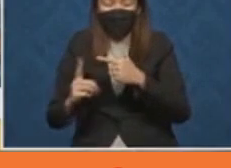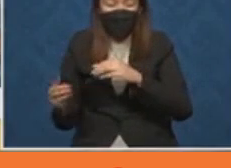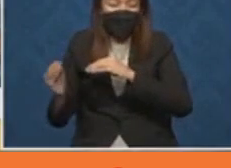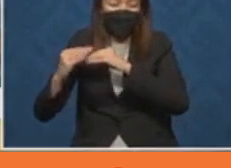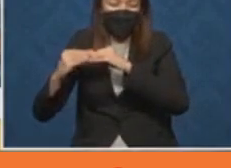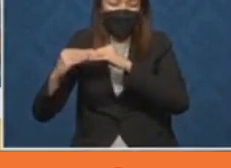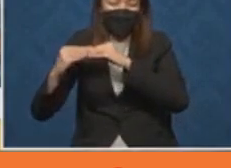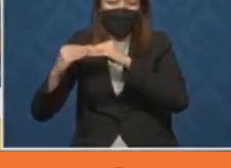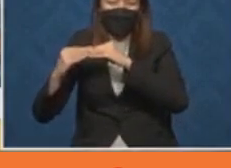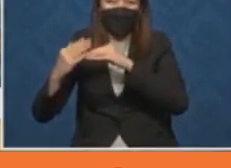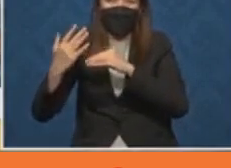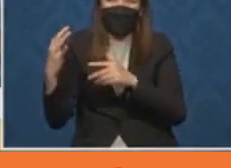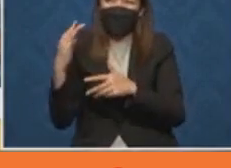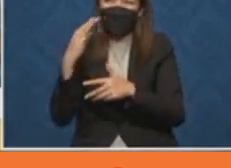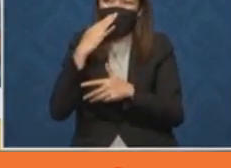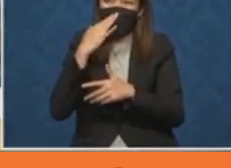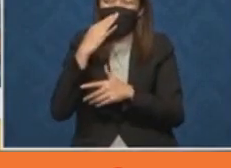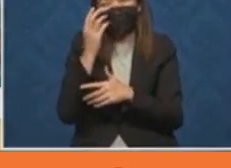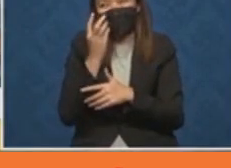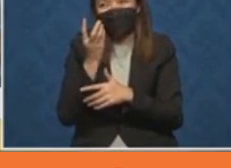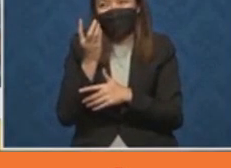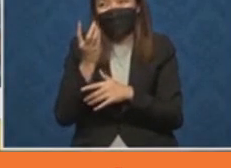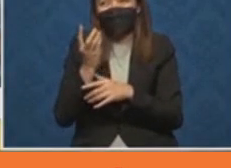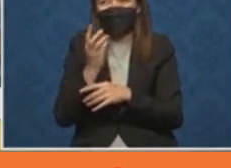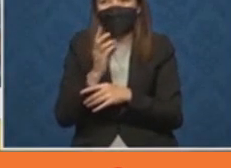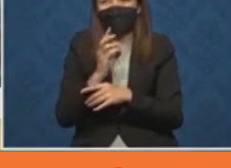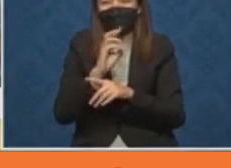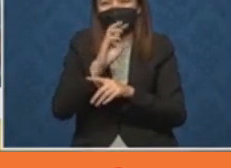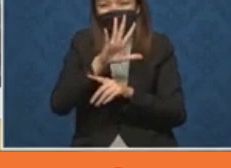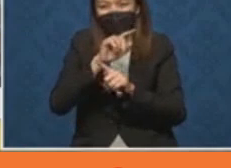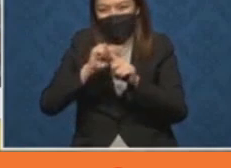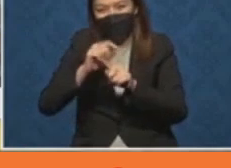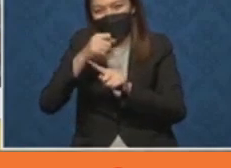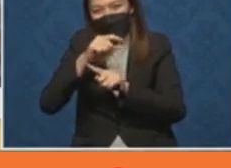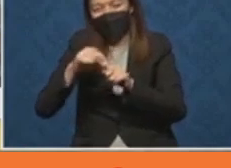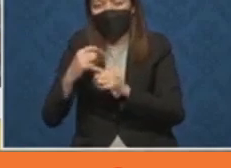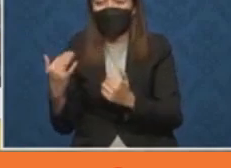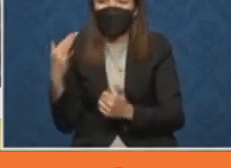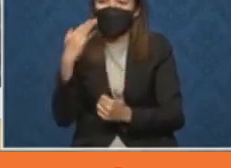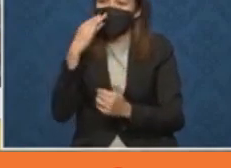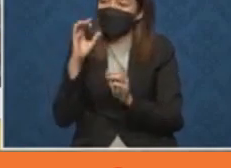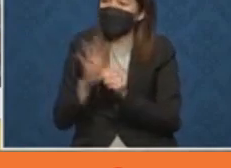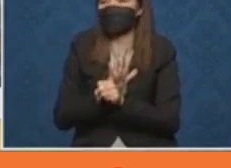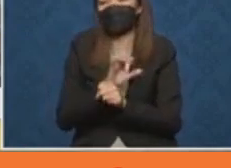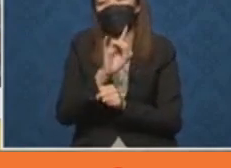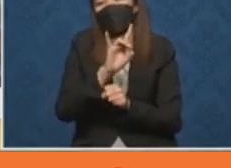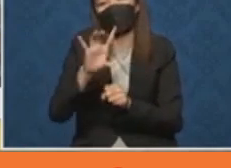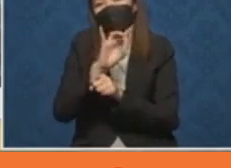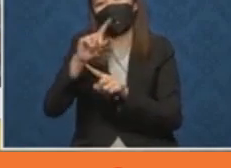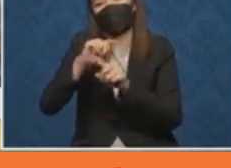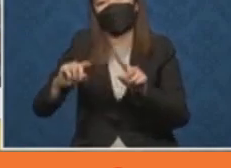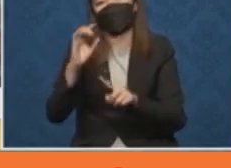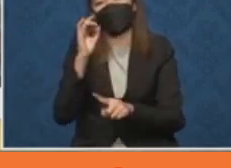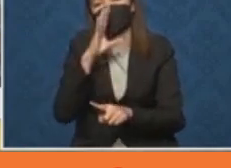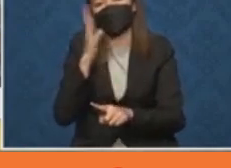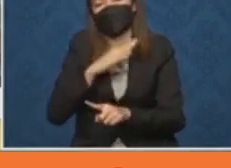ิมมาก่อนเคยได้กินสั้ 5%, 10% ทุกวนนี้ครั100% ให้ไปเต็ร้อยเต็ๆเลยแล้ถาเกิดเหตุอย่มิงตี้ ก็